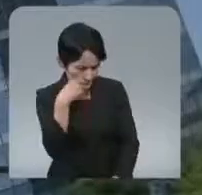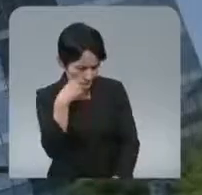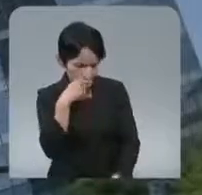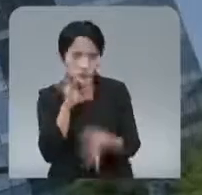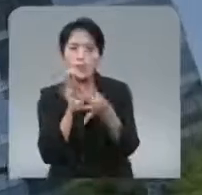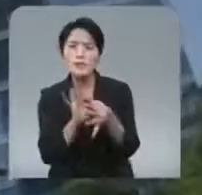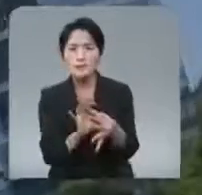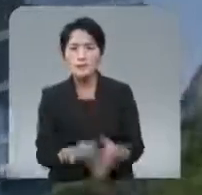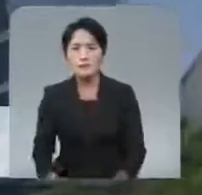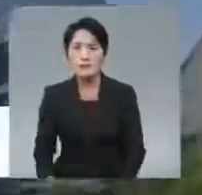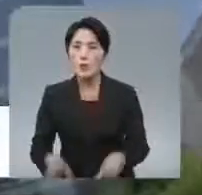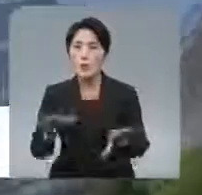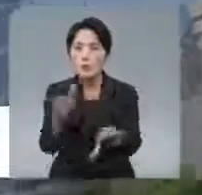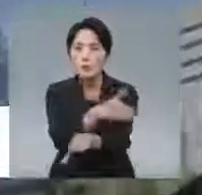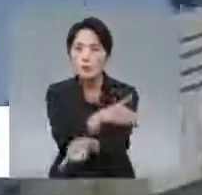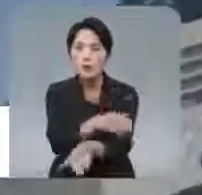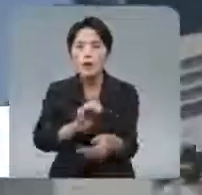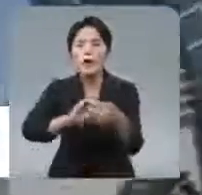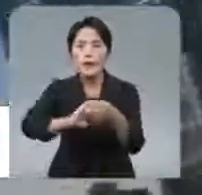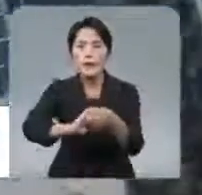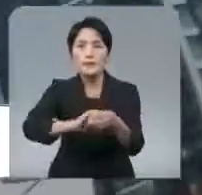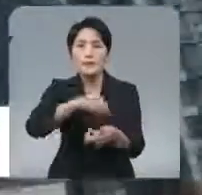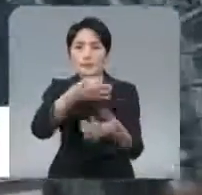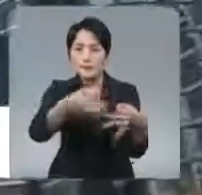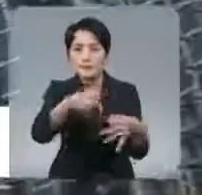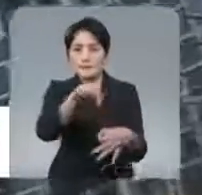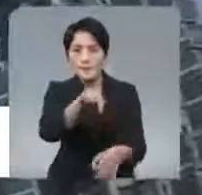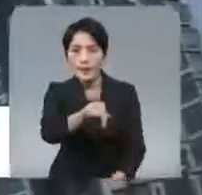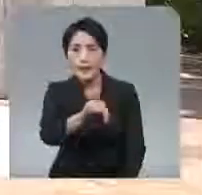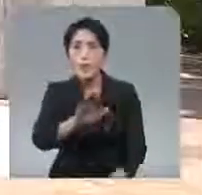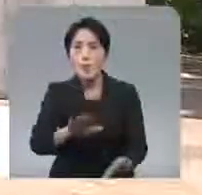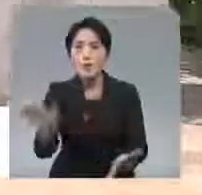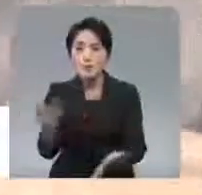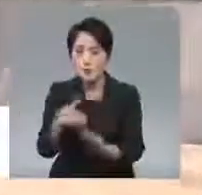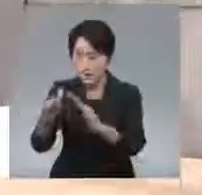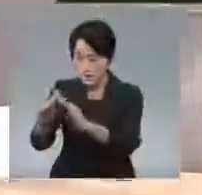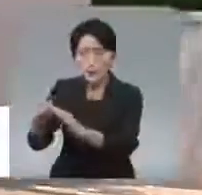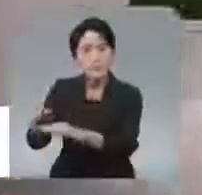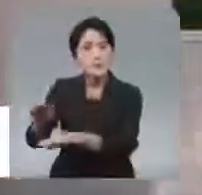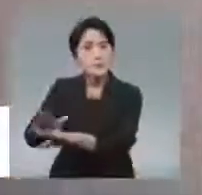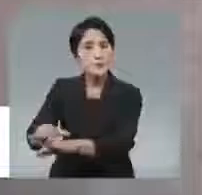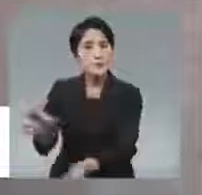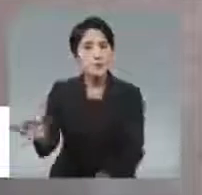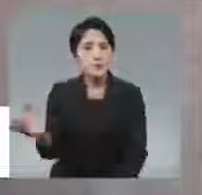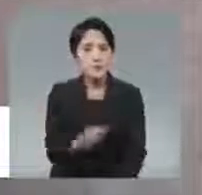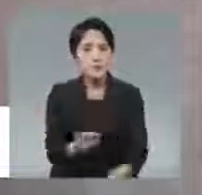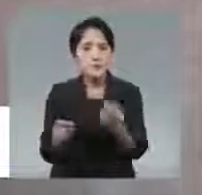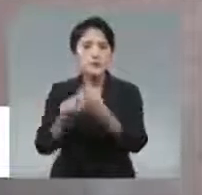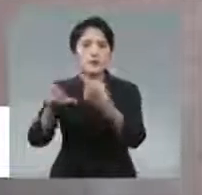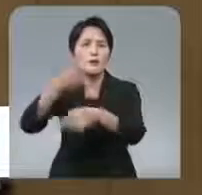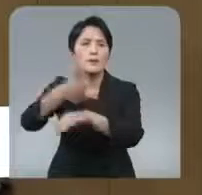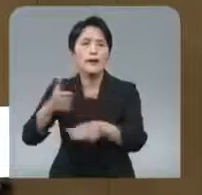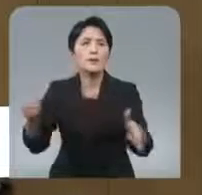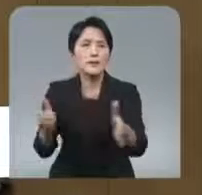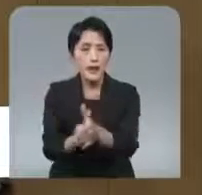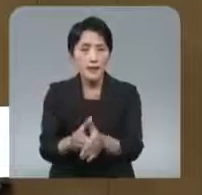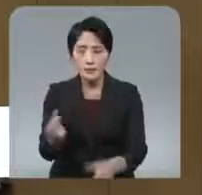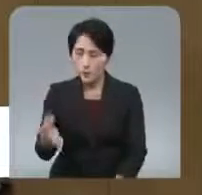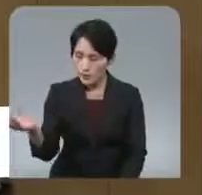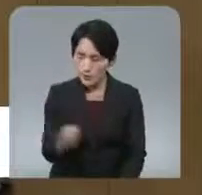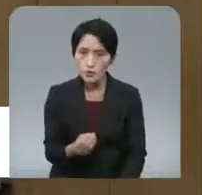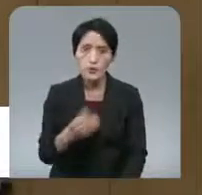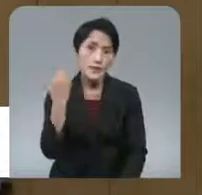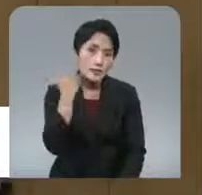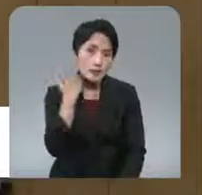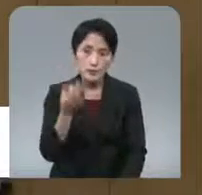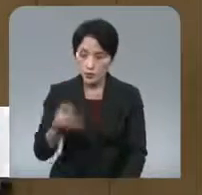chính tổ chức tài chính công cộng thêm cả số tiền mua hàng qua thẻ tín dụng chưa quyết toán trong quý 2 các khoản vay khác như vay tín dụng